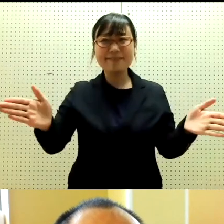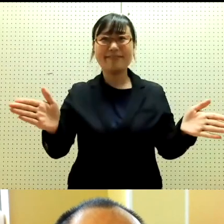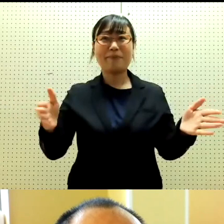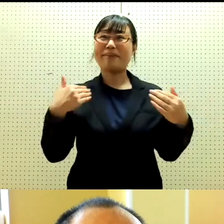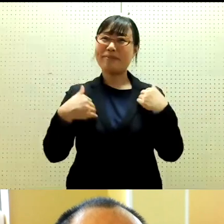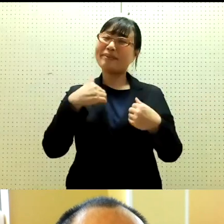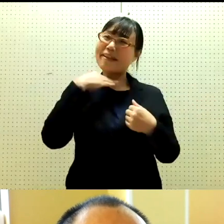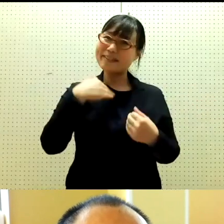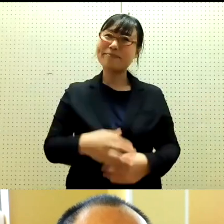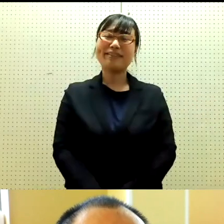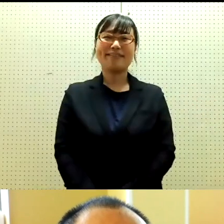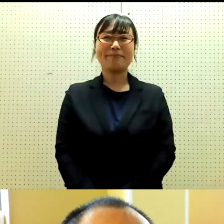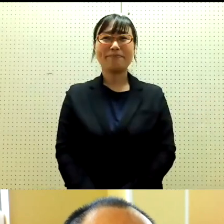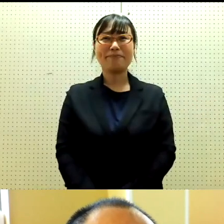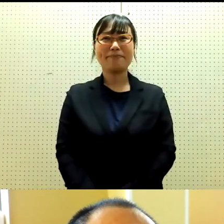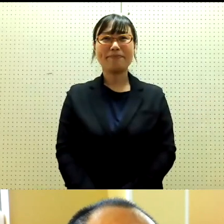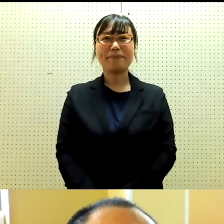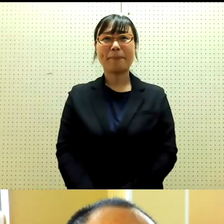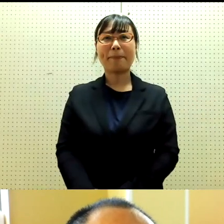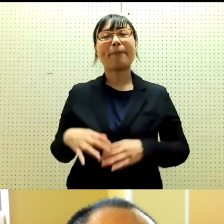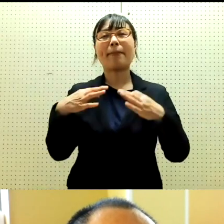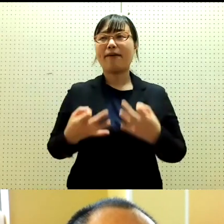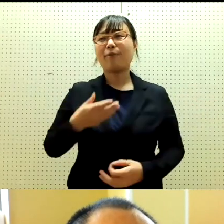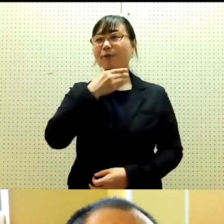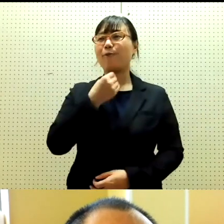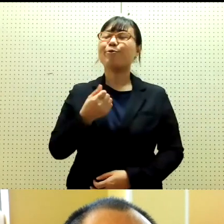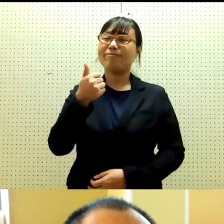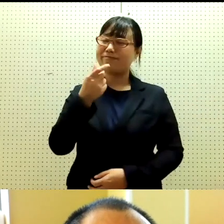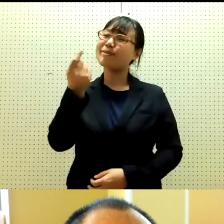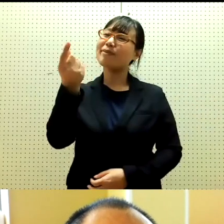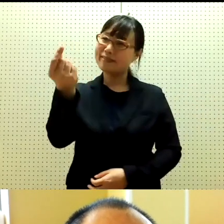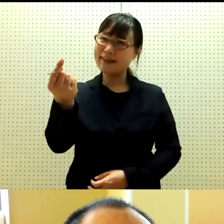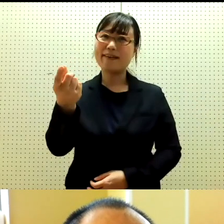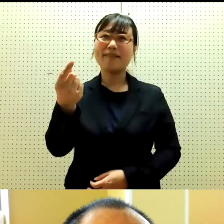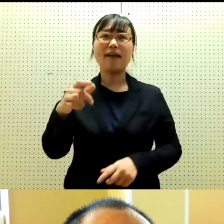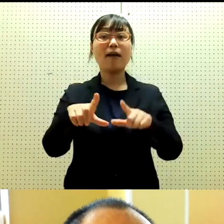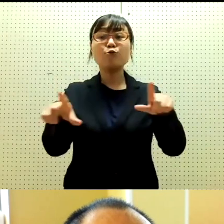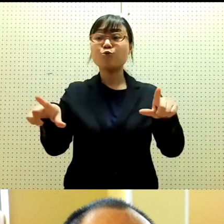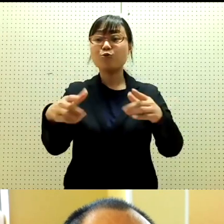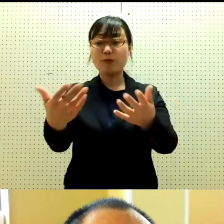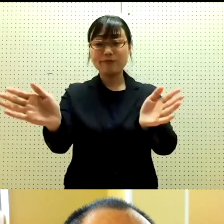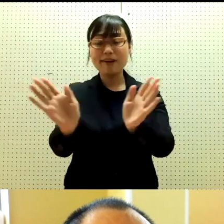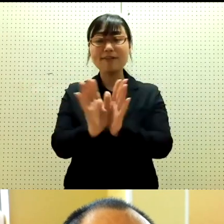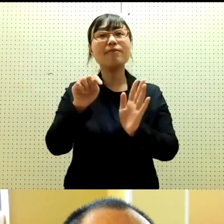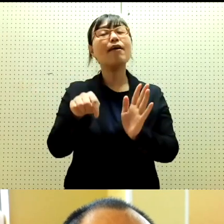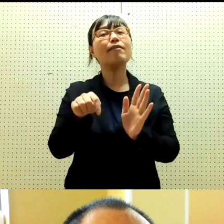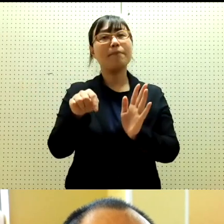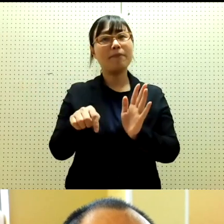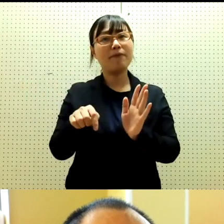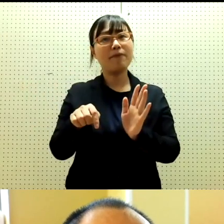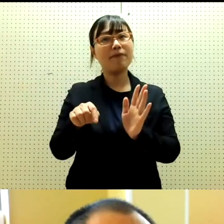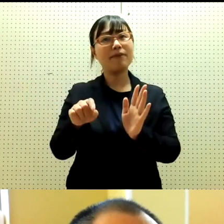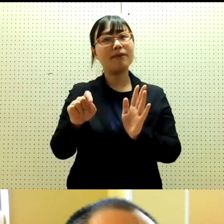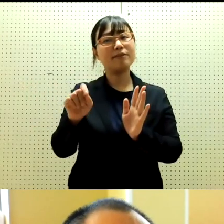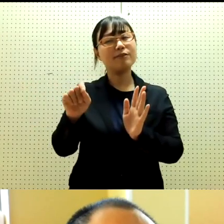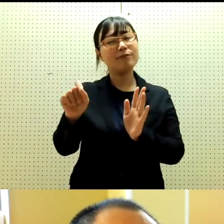ね。 そうですね、まあ、普通の、ね、学級の中でもやっぱりちょっとそういう傾向あ